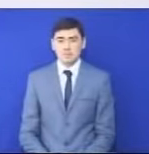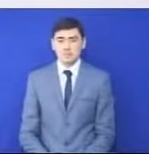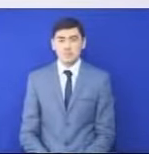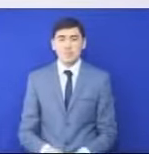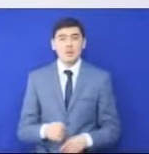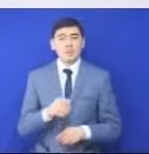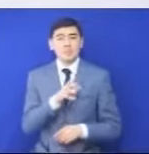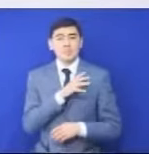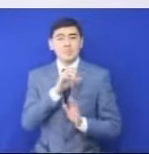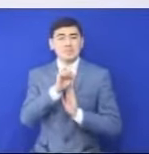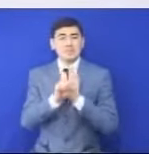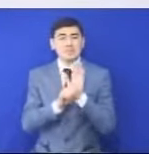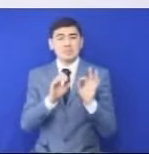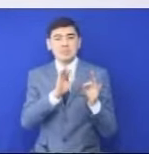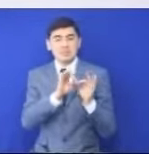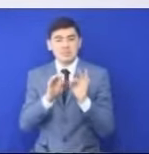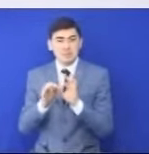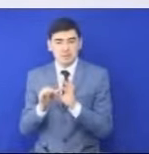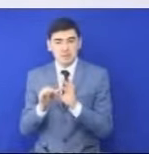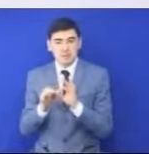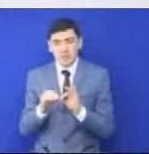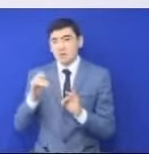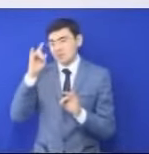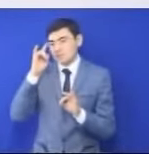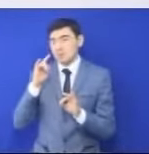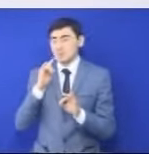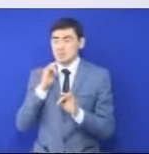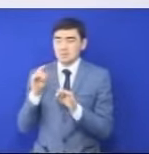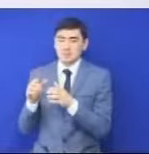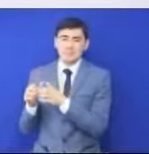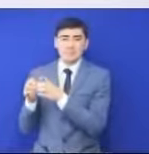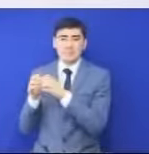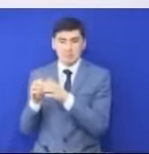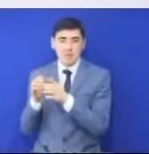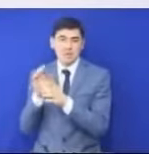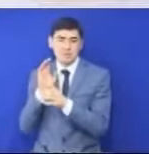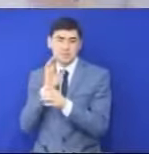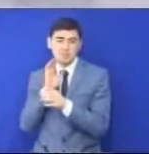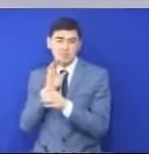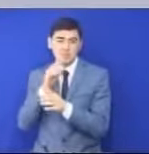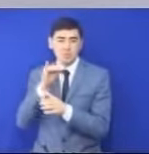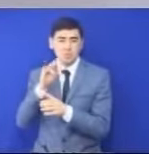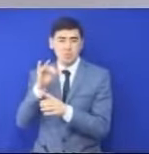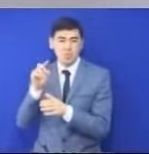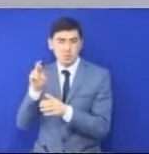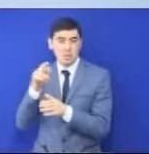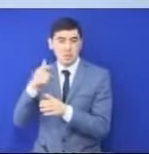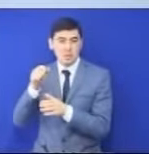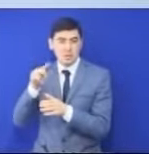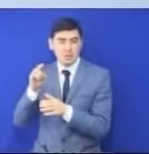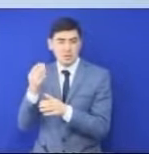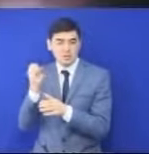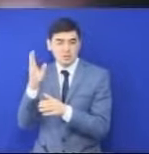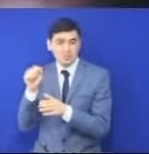Первую медаль зимней Олимпиады в Пхёнчхане в копилку казахстанской сборной в соревнованиях по могулу принесла наша землячка Юлия Галышева. На третьем